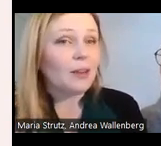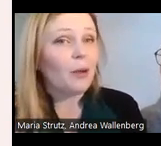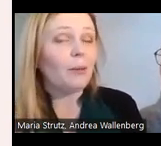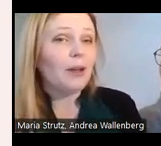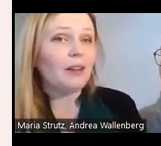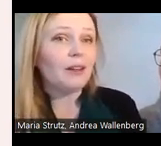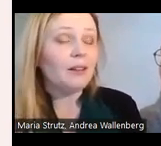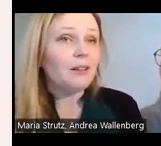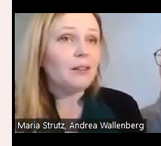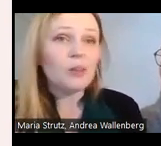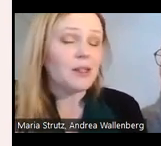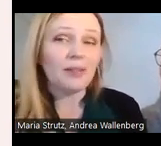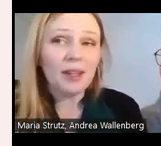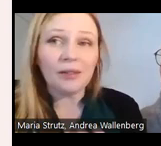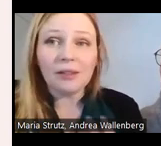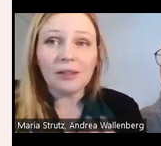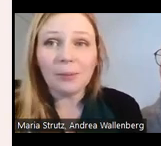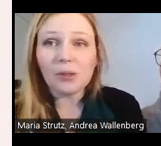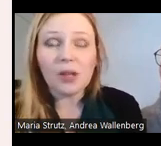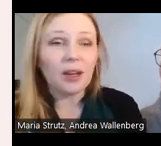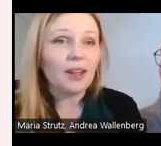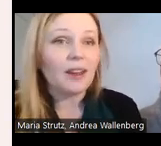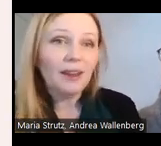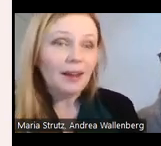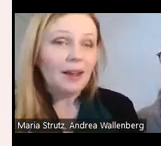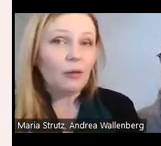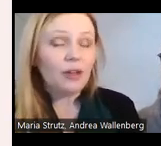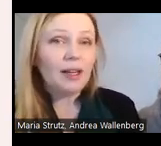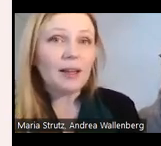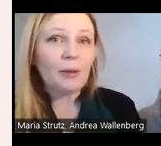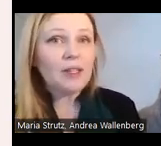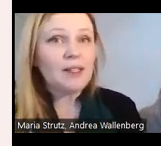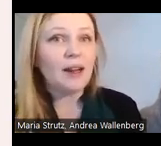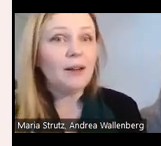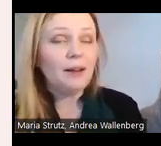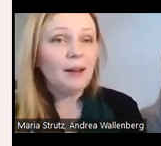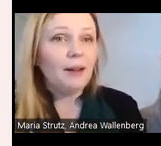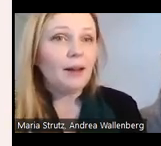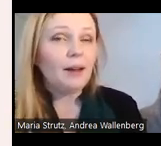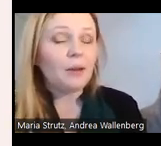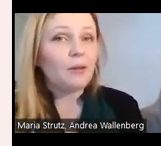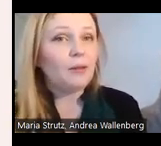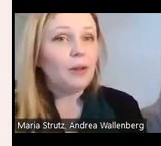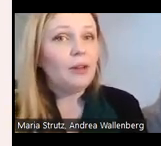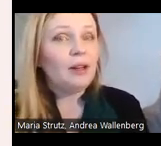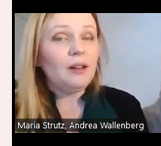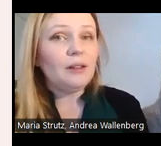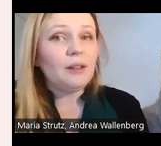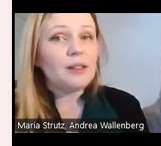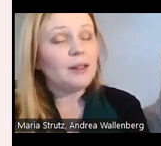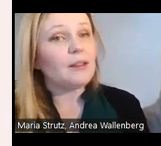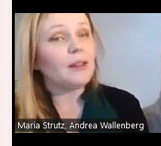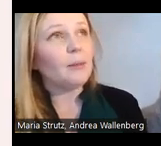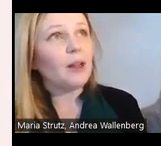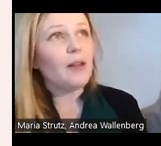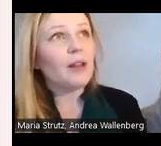så att det inte bara blir substantiv, namn på saker och ting. För det är lätt att man fastnar där. Utan vi vill